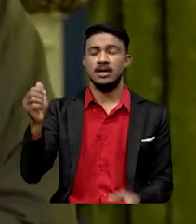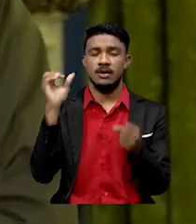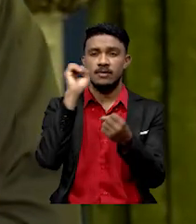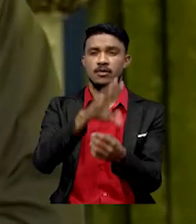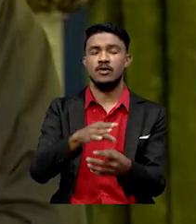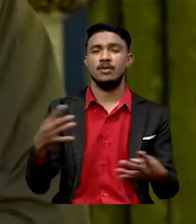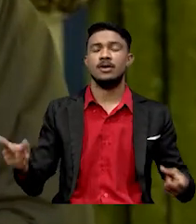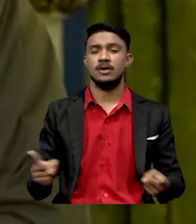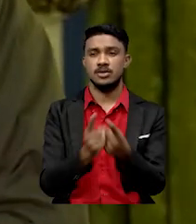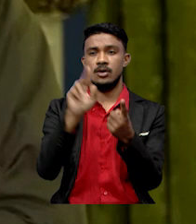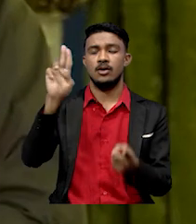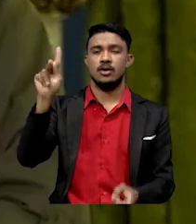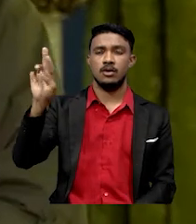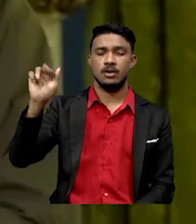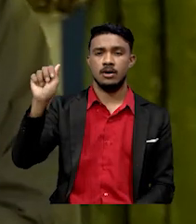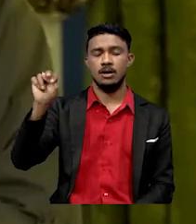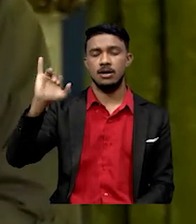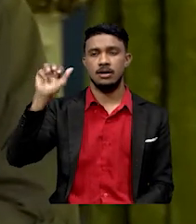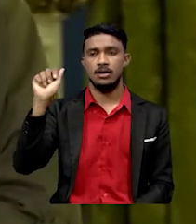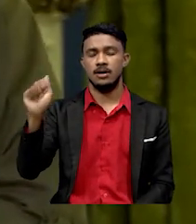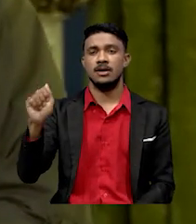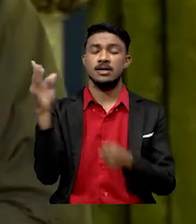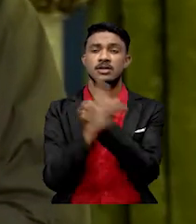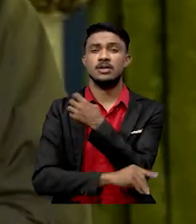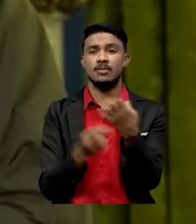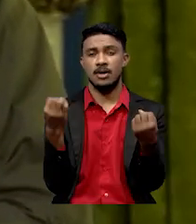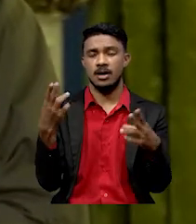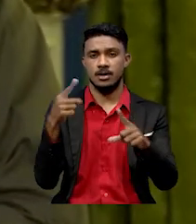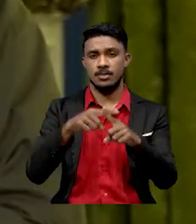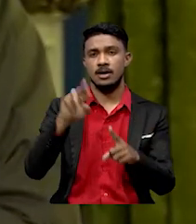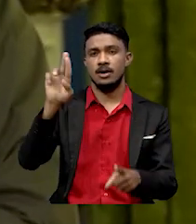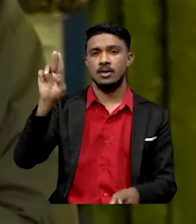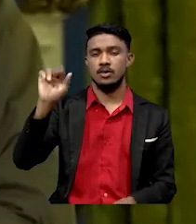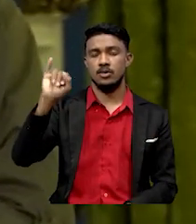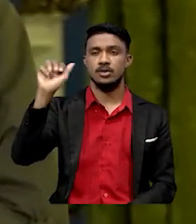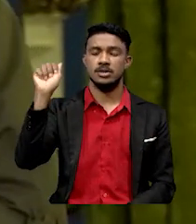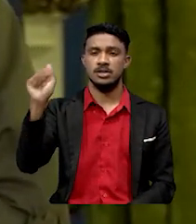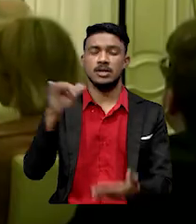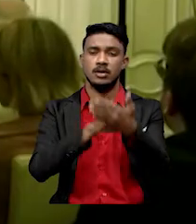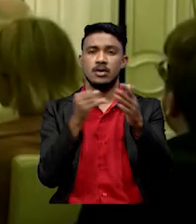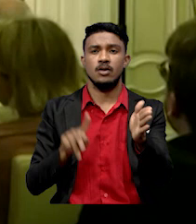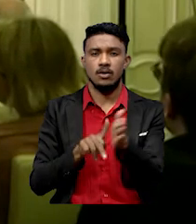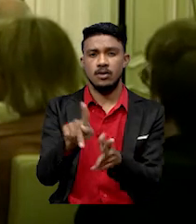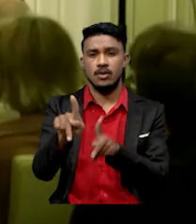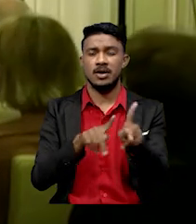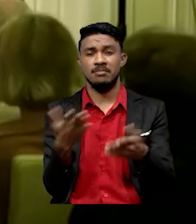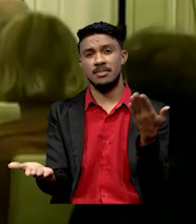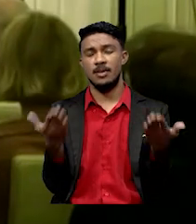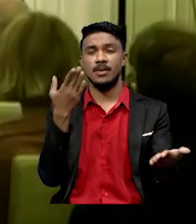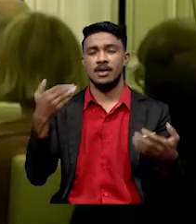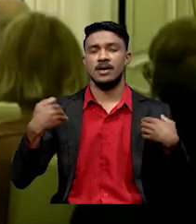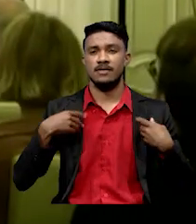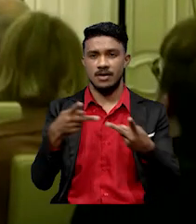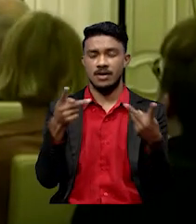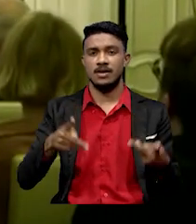Украина. Occidental mos impoin ona sansaun barak ba Rusia, desde imagen o populasaun civil y a region Kiev,